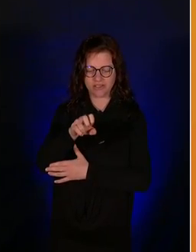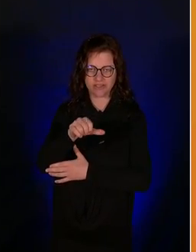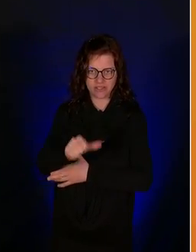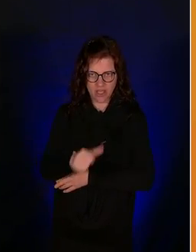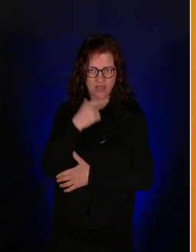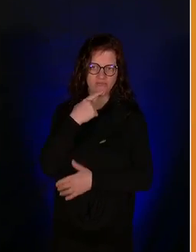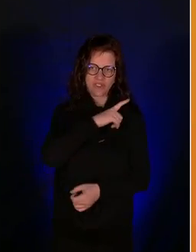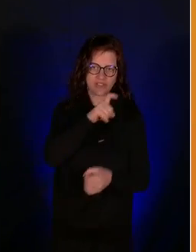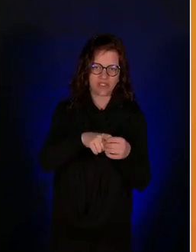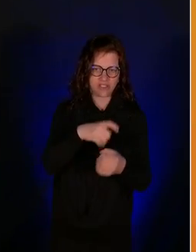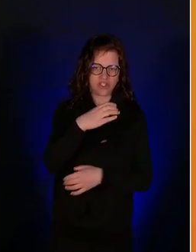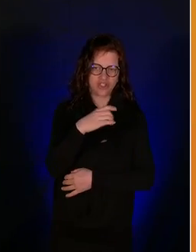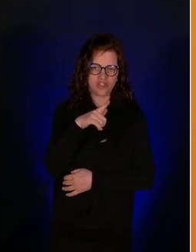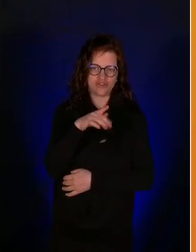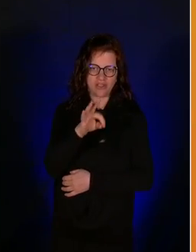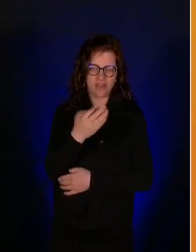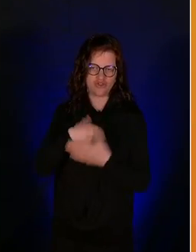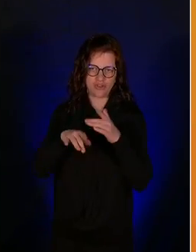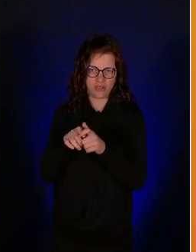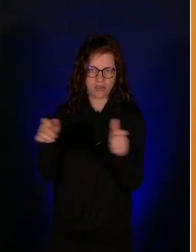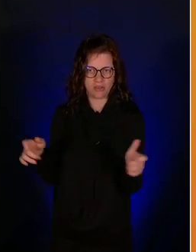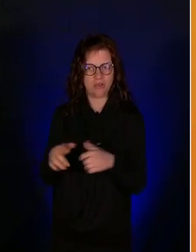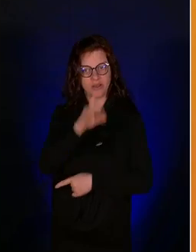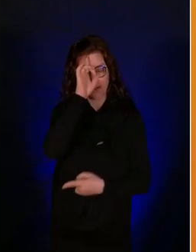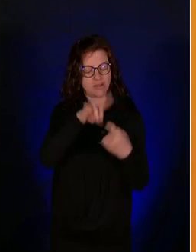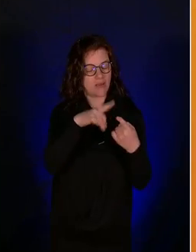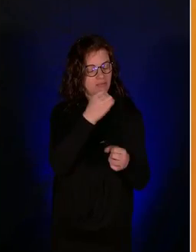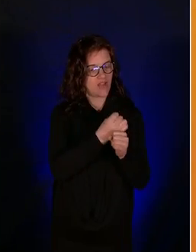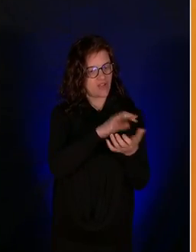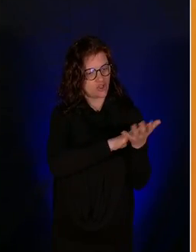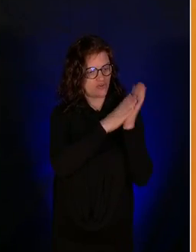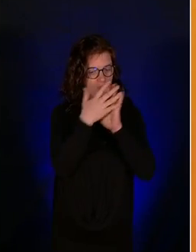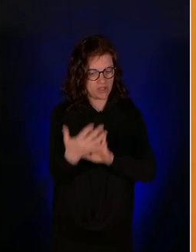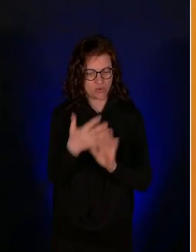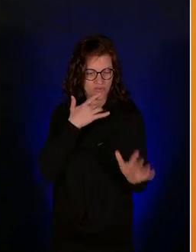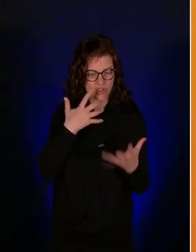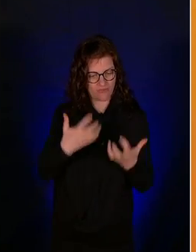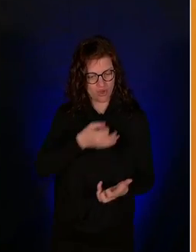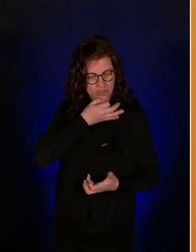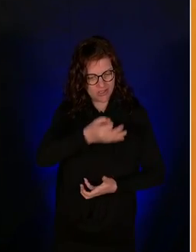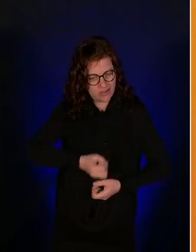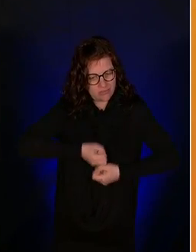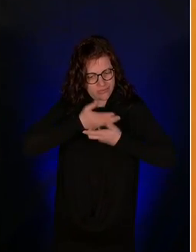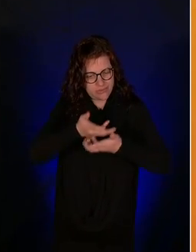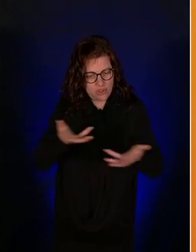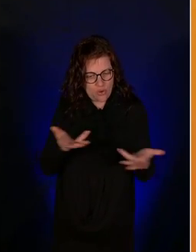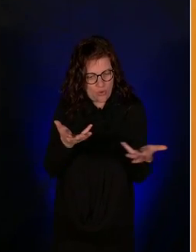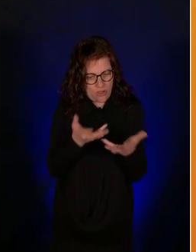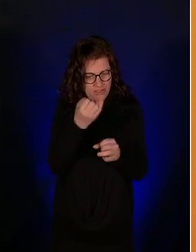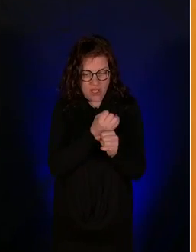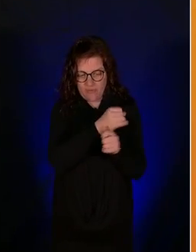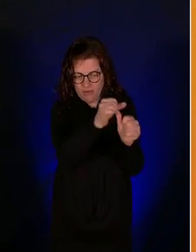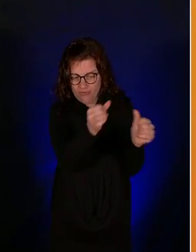CGT et AXA. Sur la transformation du travail, ce que je voulais dire, c'est que quelle que soit la forme du travail, c'est